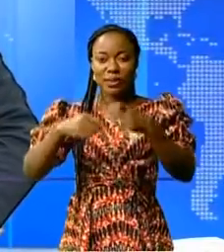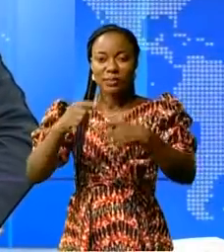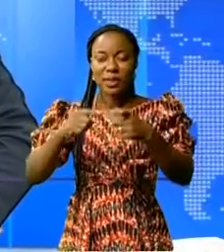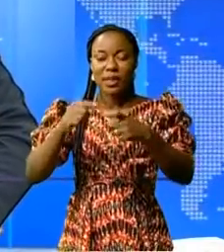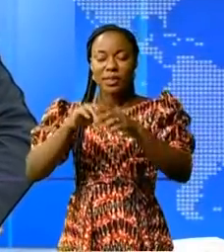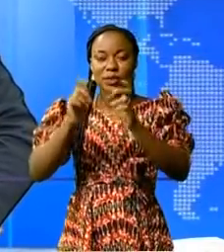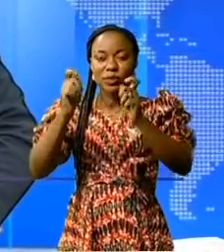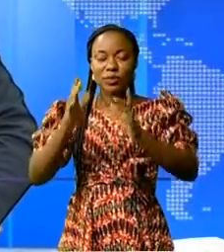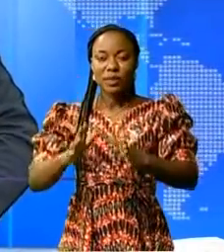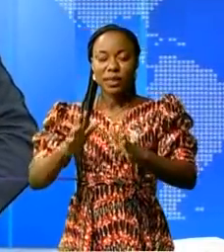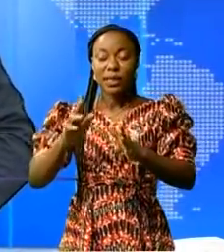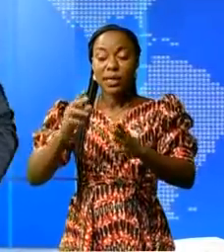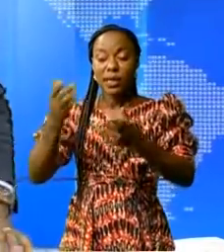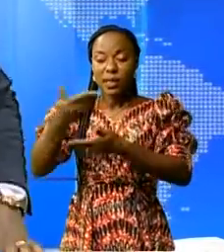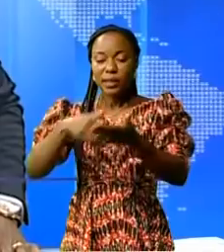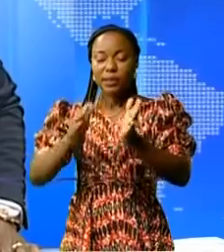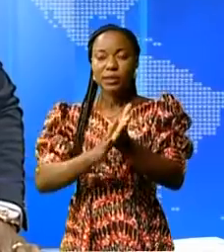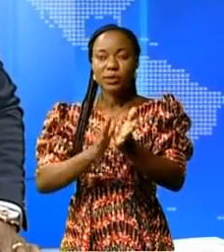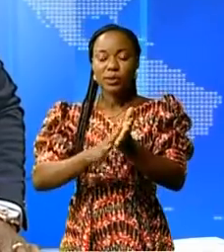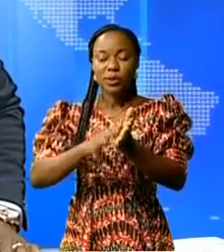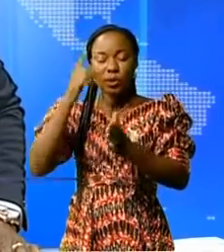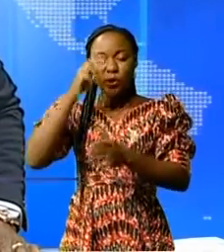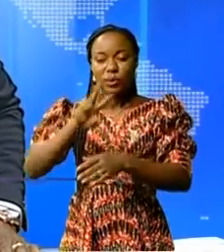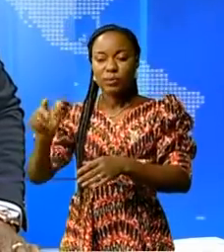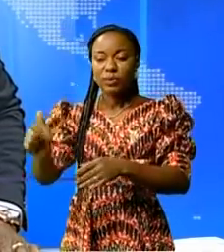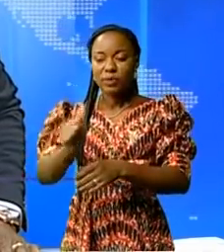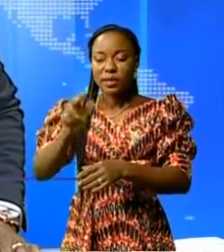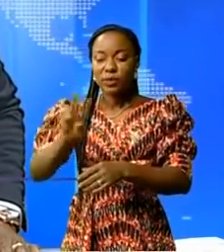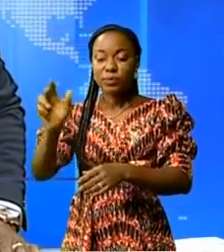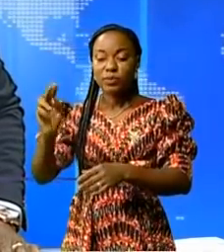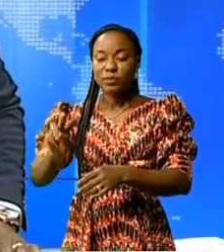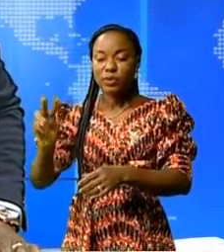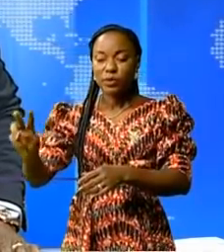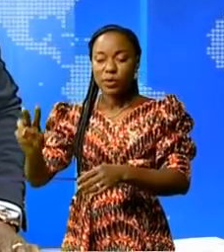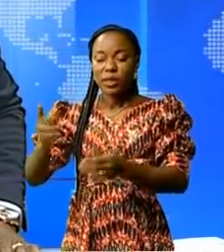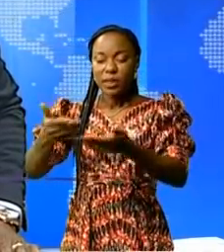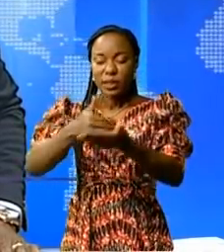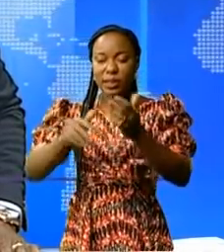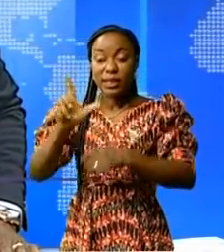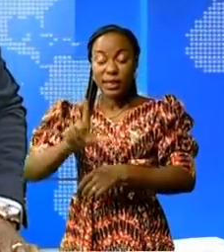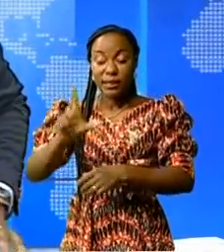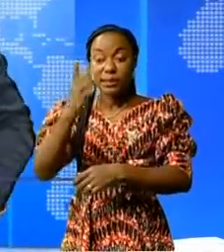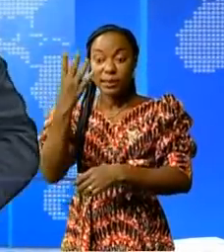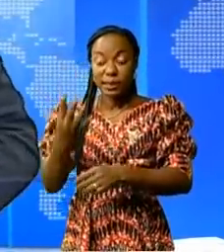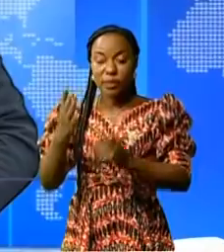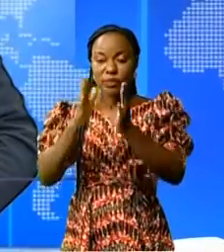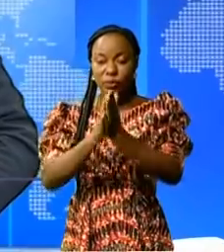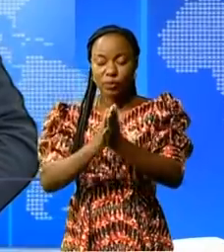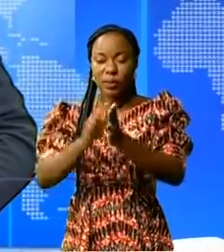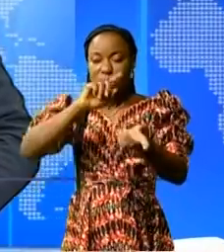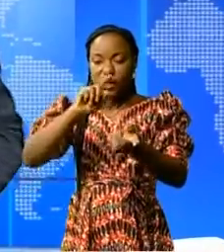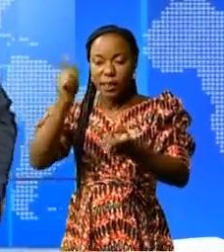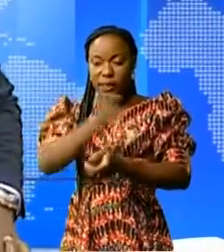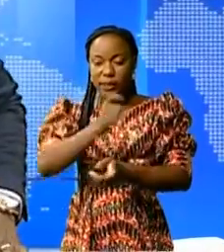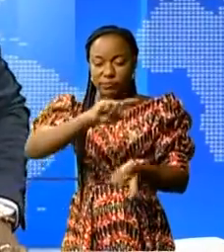de l'année 2021 2022 est fixé pour le lundi 4 octobre 2021 d'après le calendrier réaménagé par le ministre